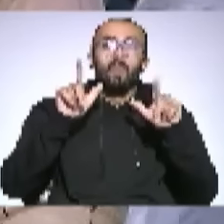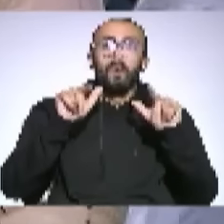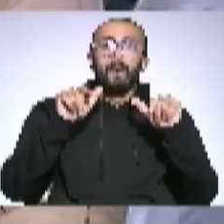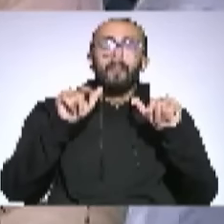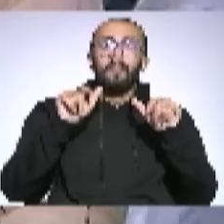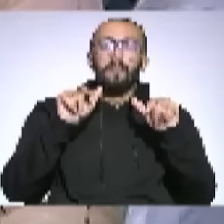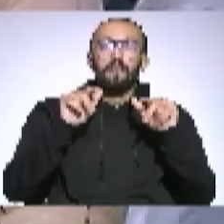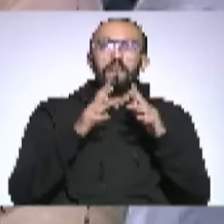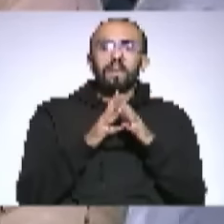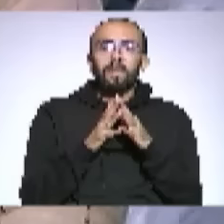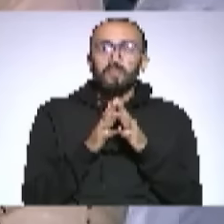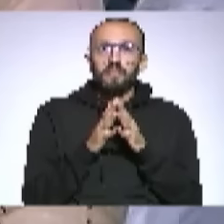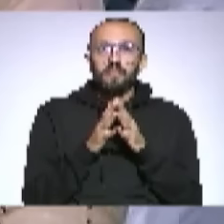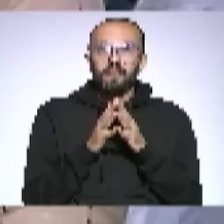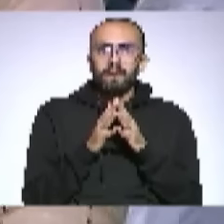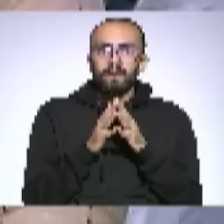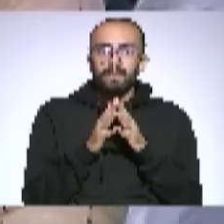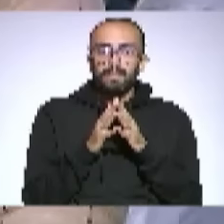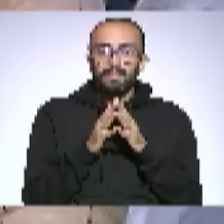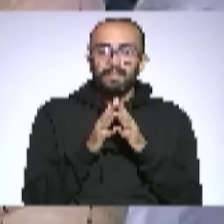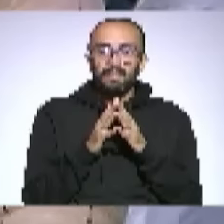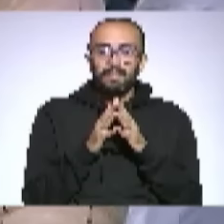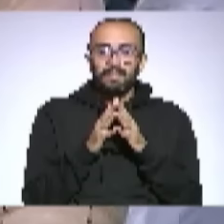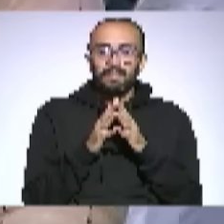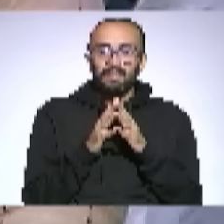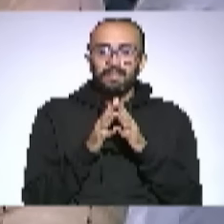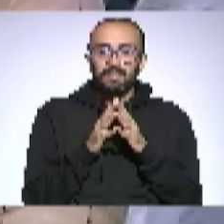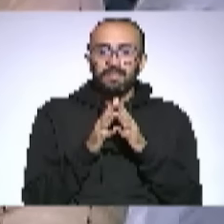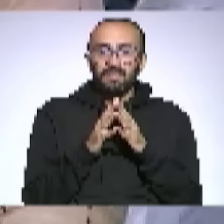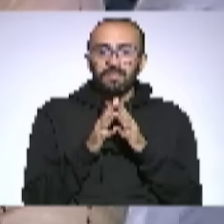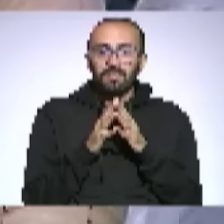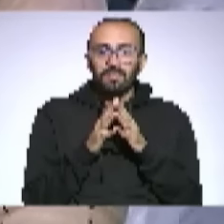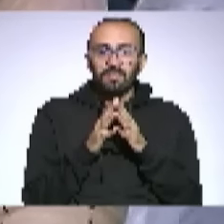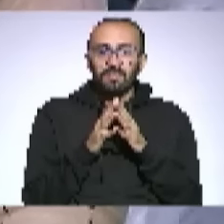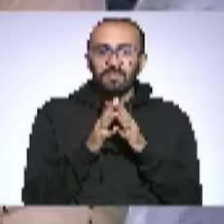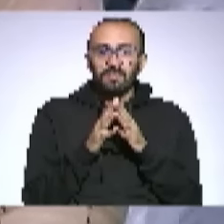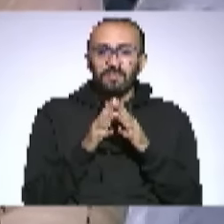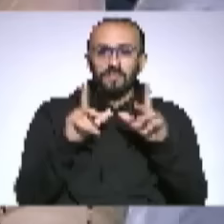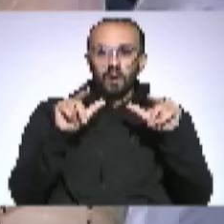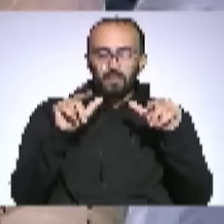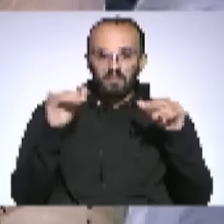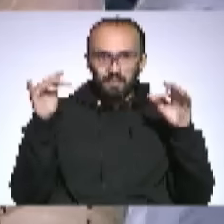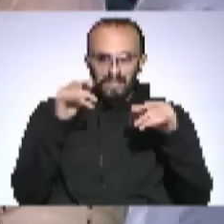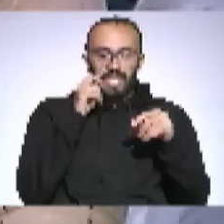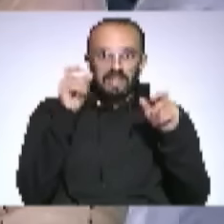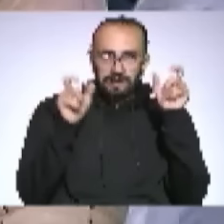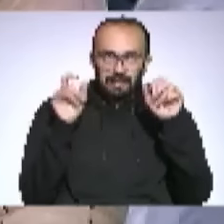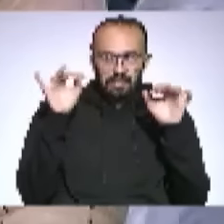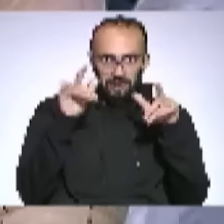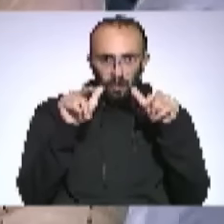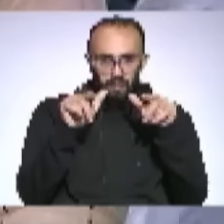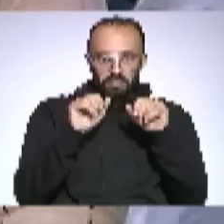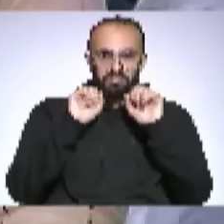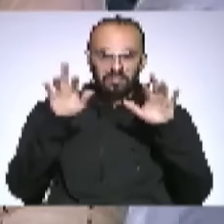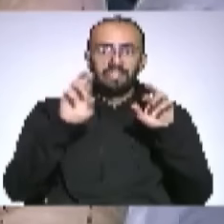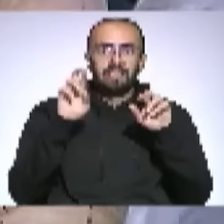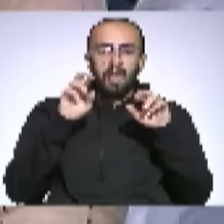ايه ده يعني تجمع عليه نمر ناس في